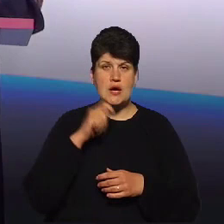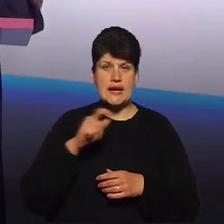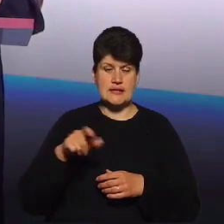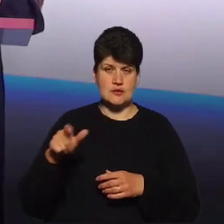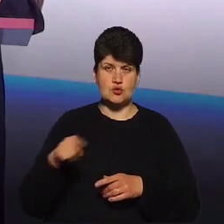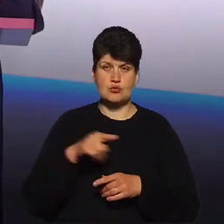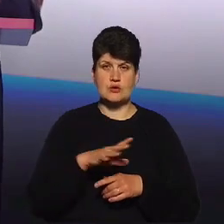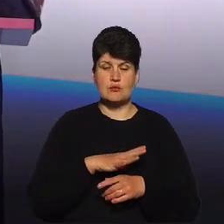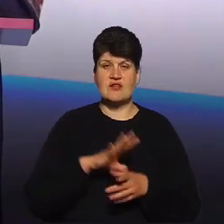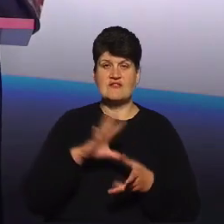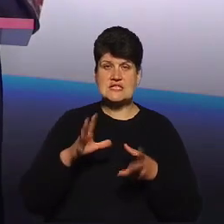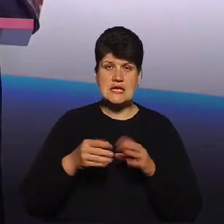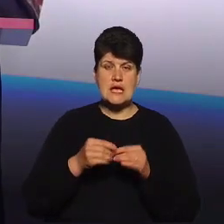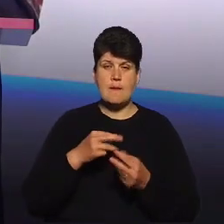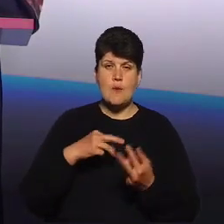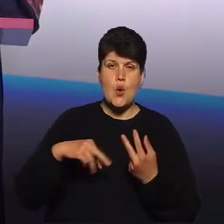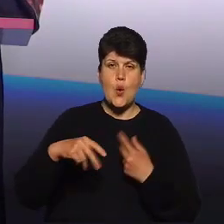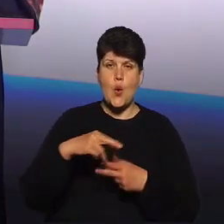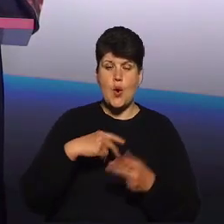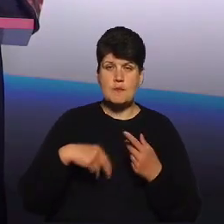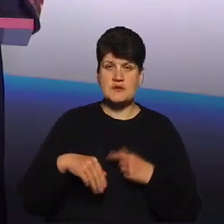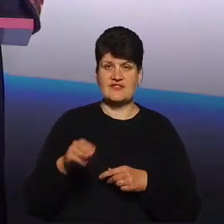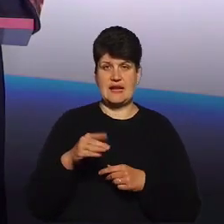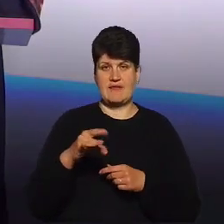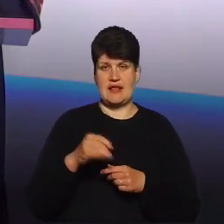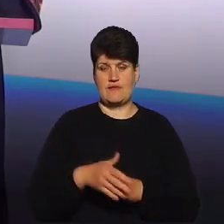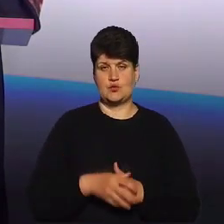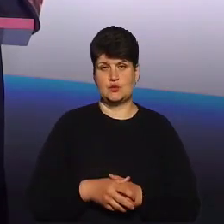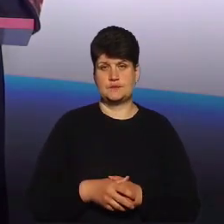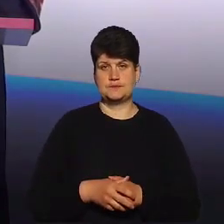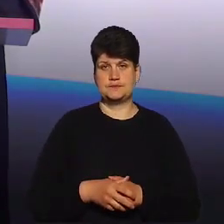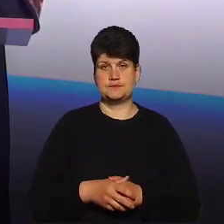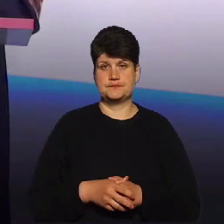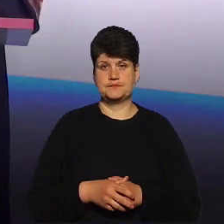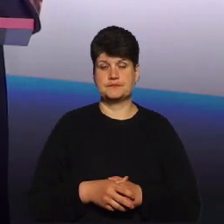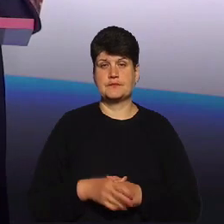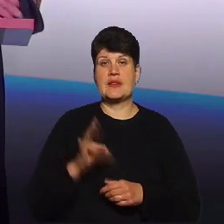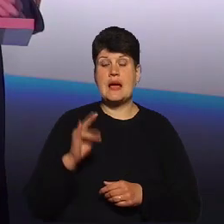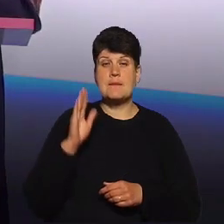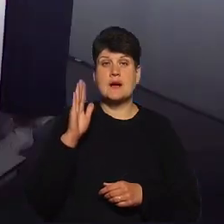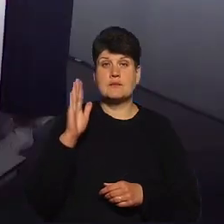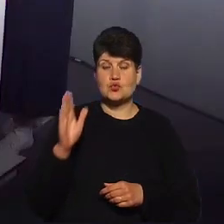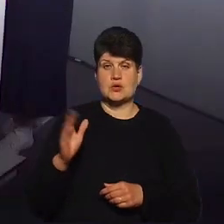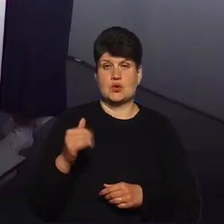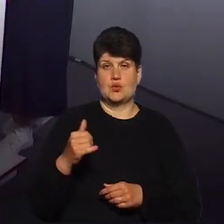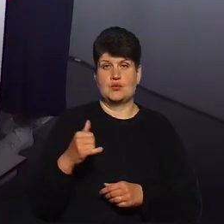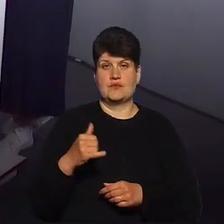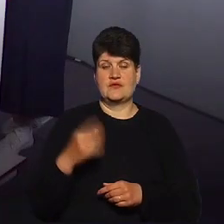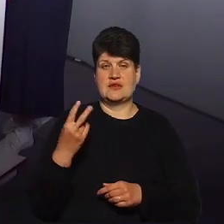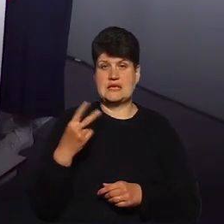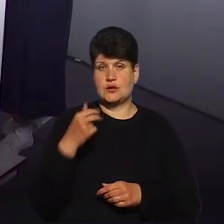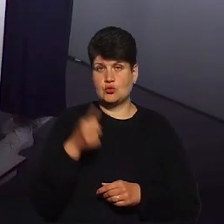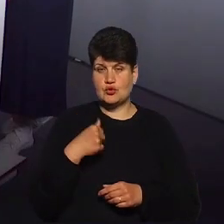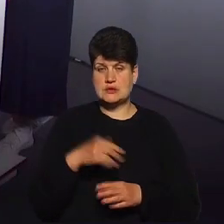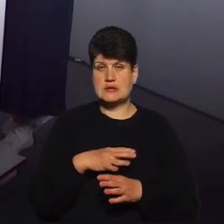взаємообмін і міжнародна програма вже тут, в травневому. Ось і на майбутнє, тобто в нас в 20-му році не відбулася сама